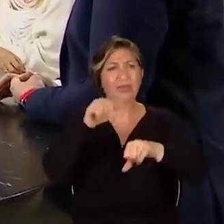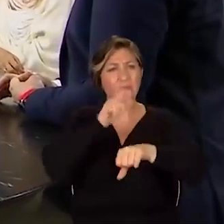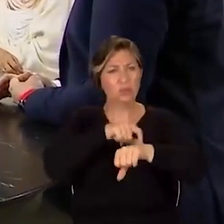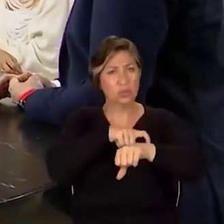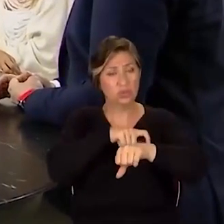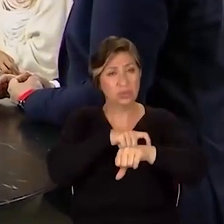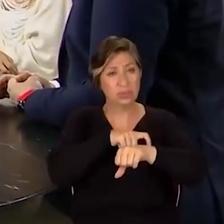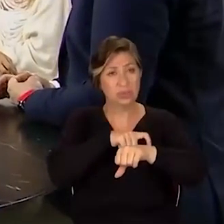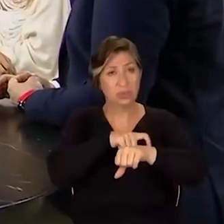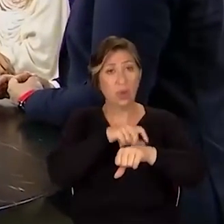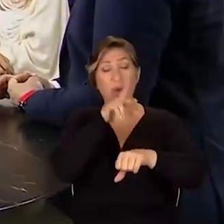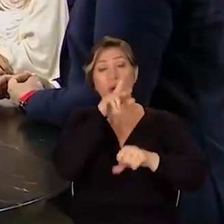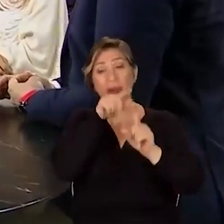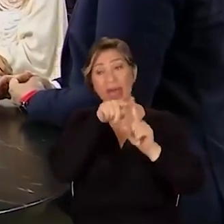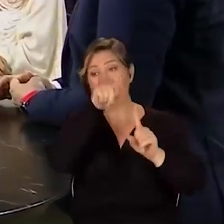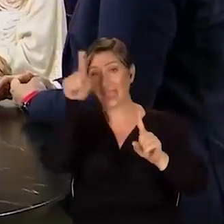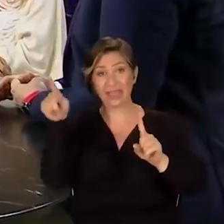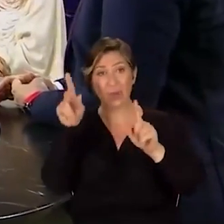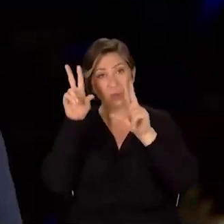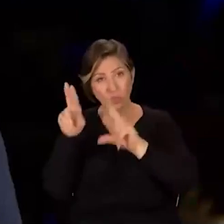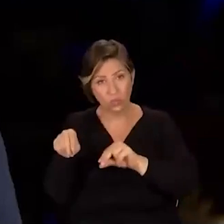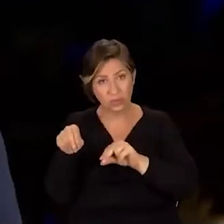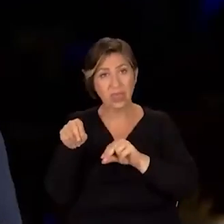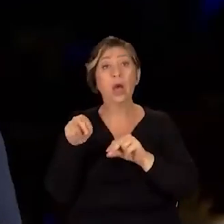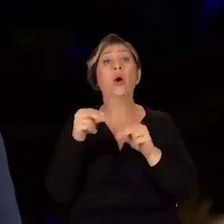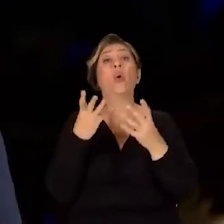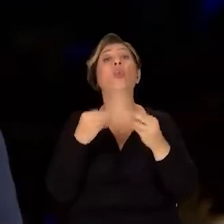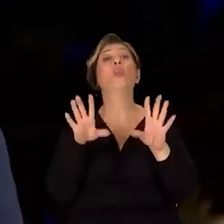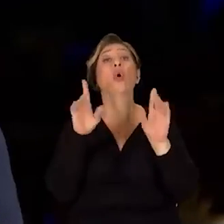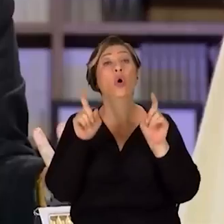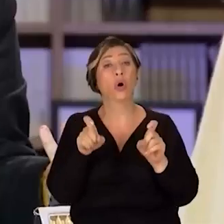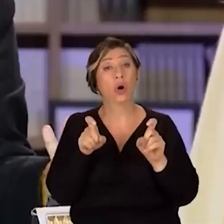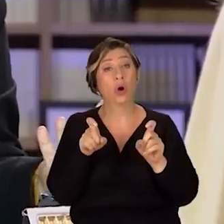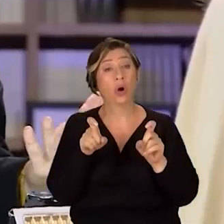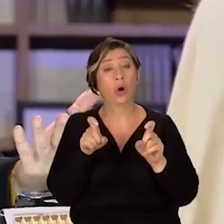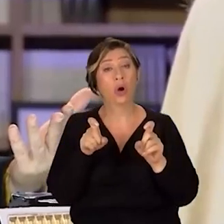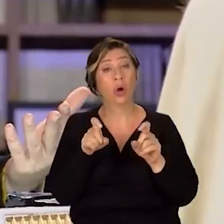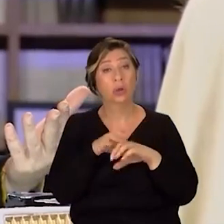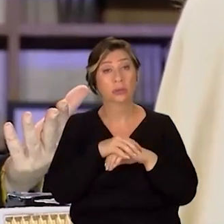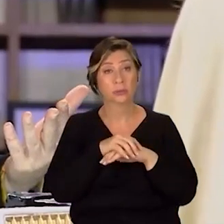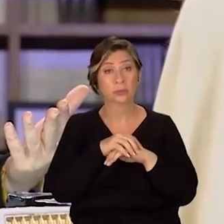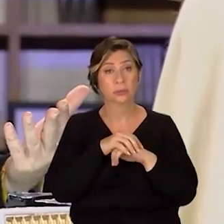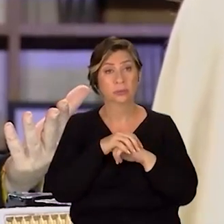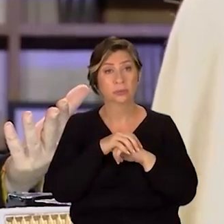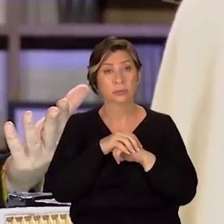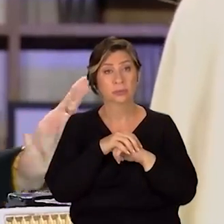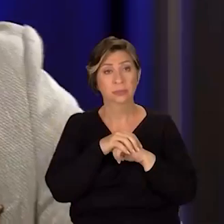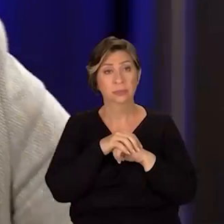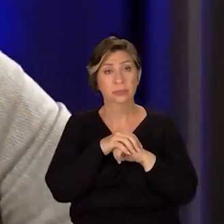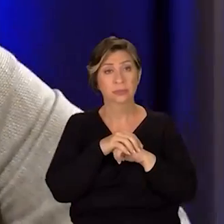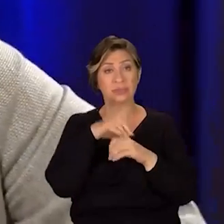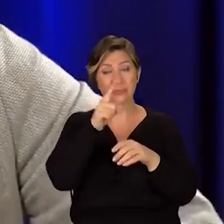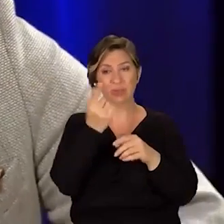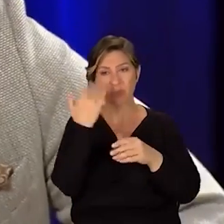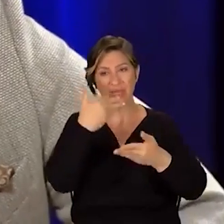süreci öğlene kadar devam ettirse bahsettiğiniz saatler içerisinde başarılı olamayacak mı? Şimdi sizin VTR'de